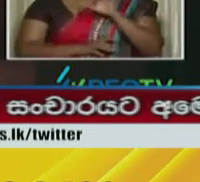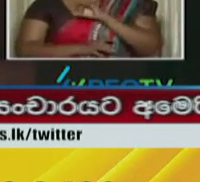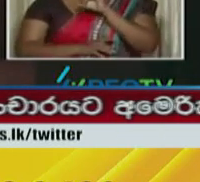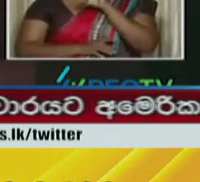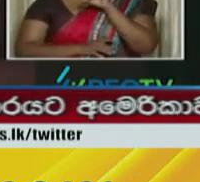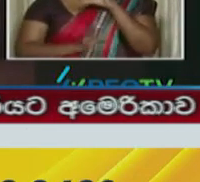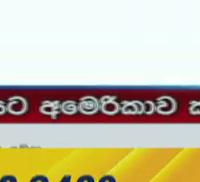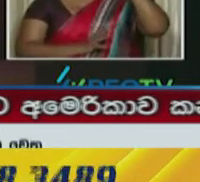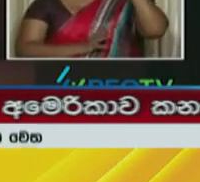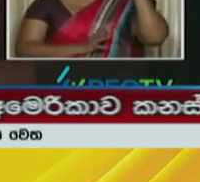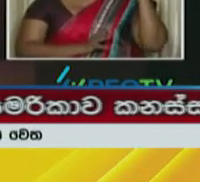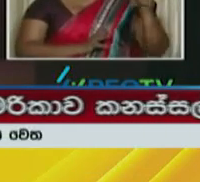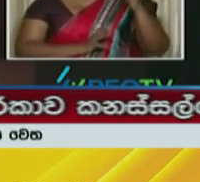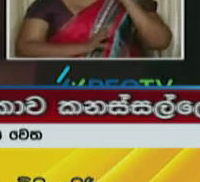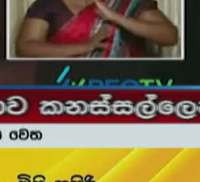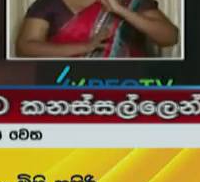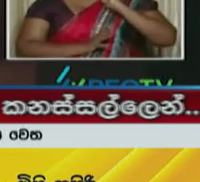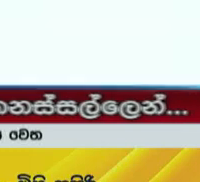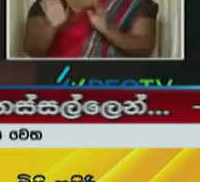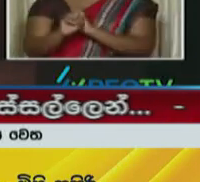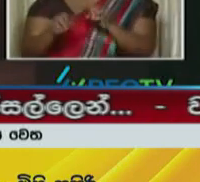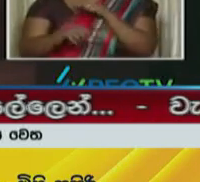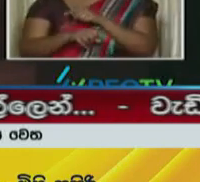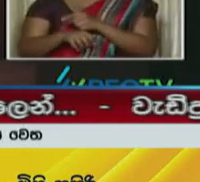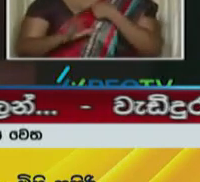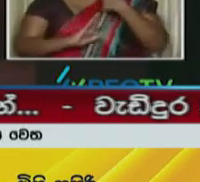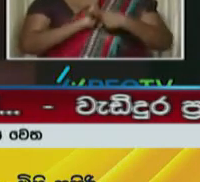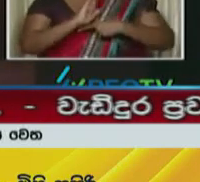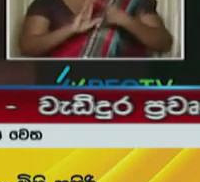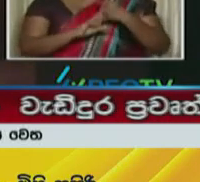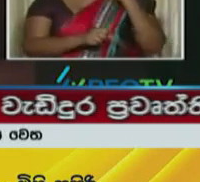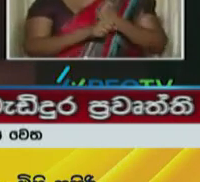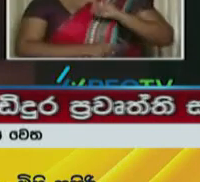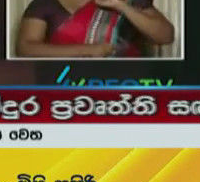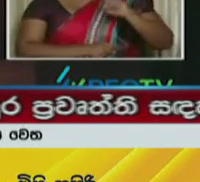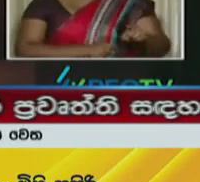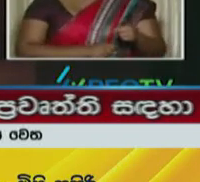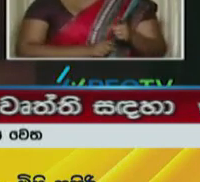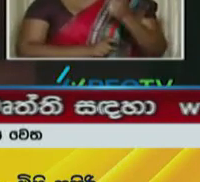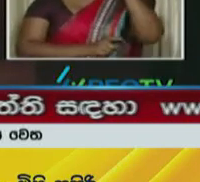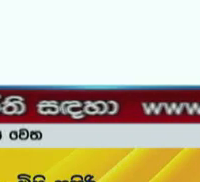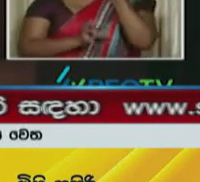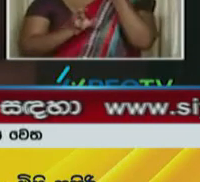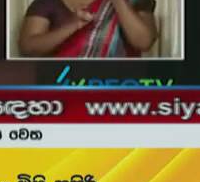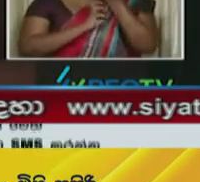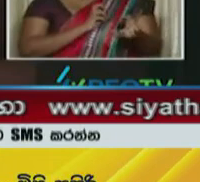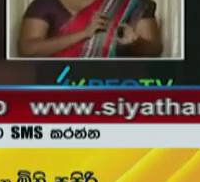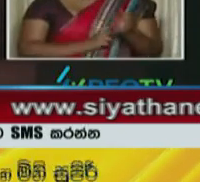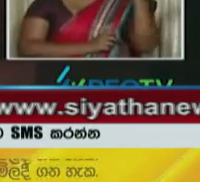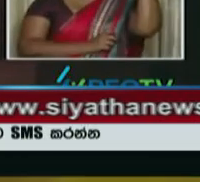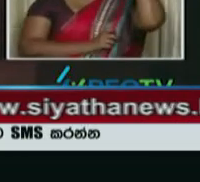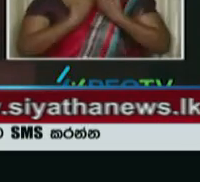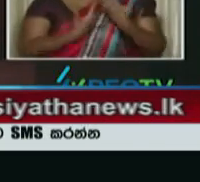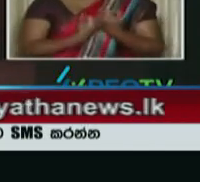ලැජ්ජයි ගරු කතානායකතුමනි පිට රට ඉන්වෙස්ටිගේෂන් එකක අපේ රටේ බලධාරීන්ට කියන්න ඕනද පාස්කු ප්‍රහාර